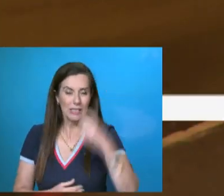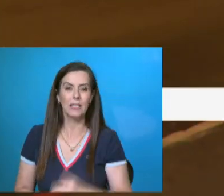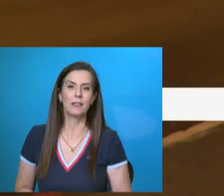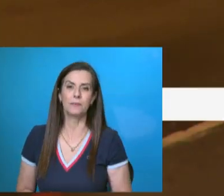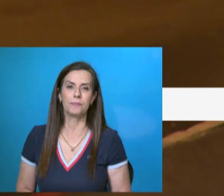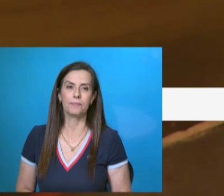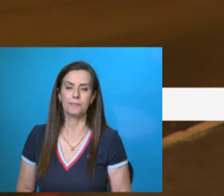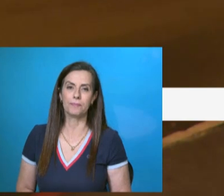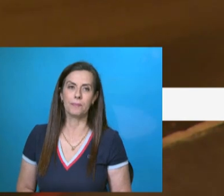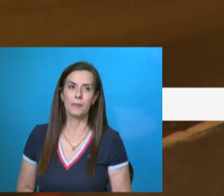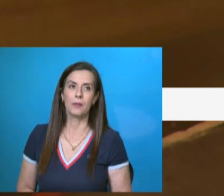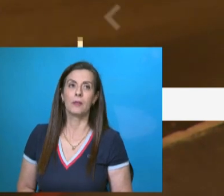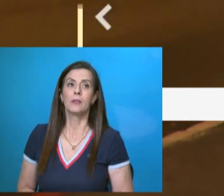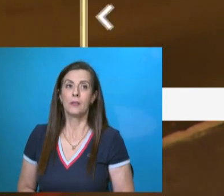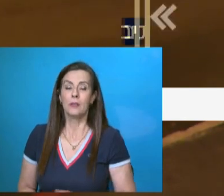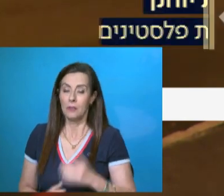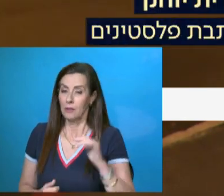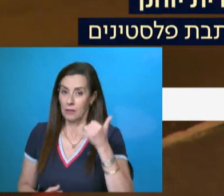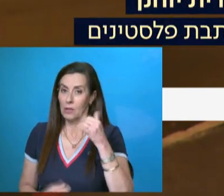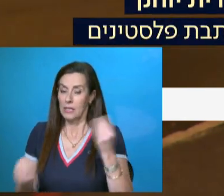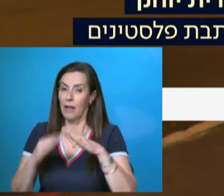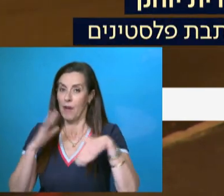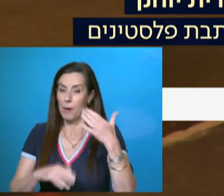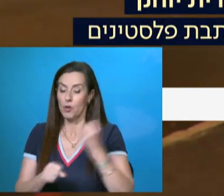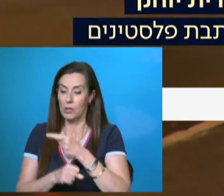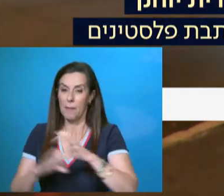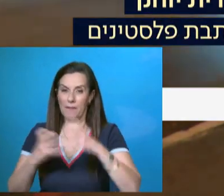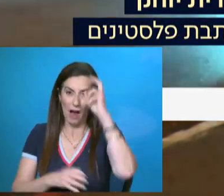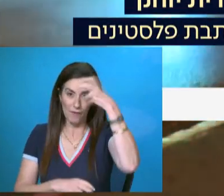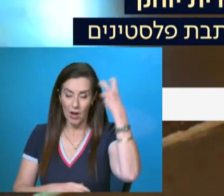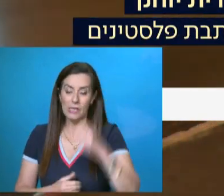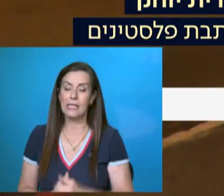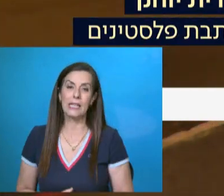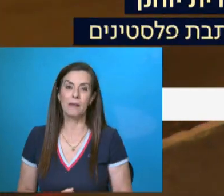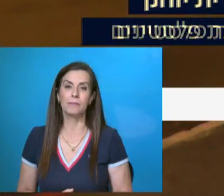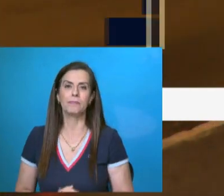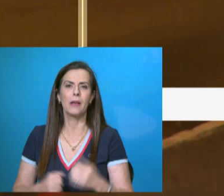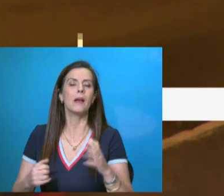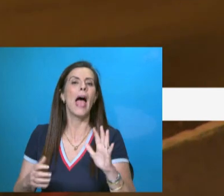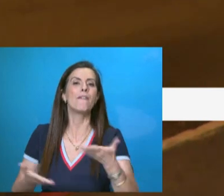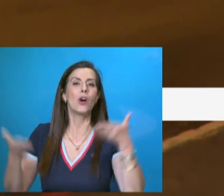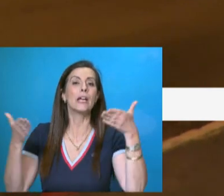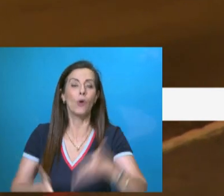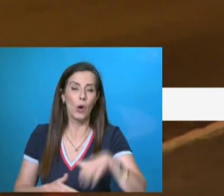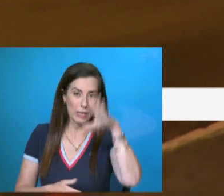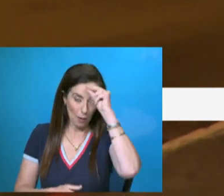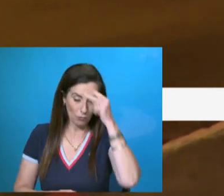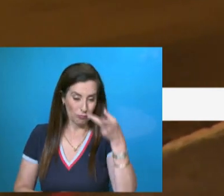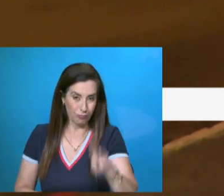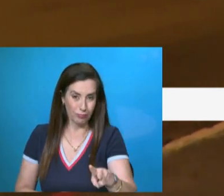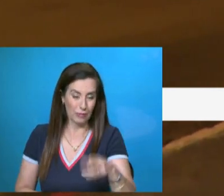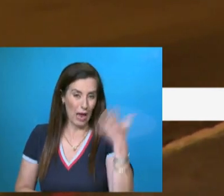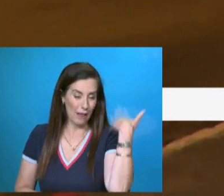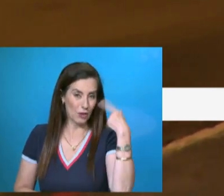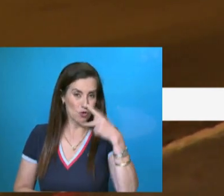נכון, זה המאבק הבא שמנהלים כאן בעיסאוויה מאחוריי. המאבק על הקבורה של אותו בחור שנהרג לפני